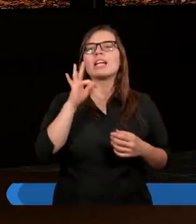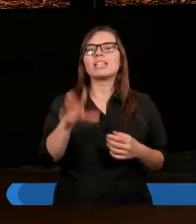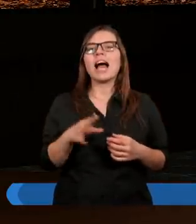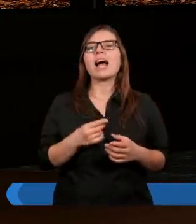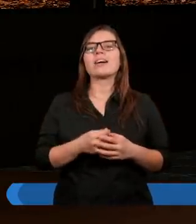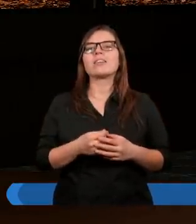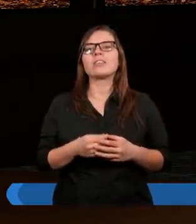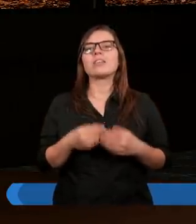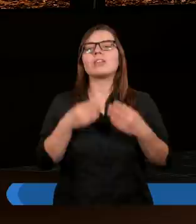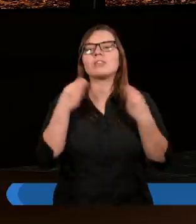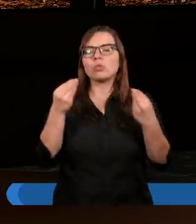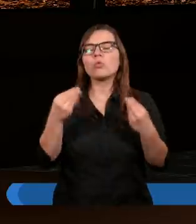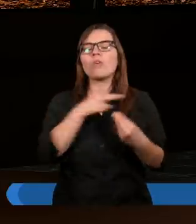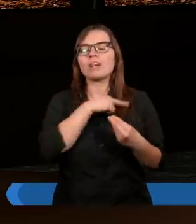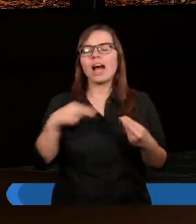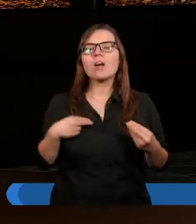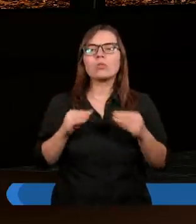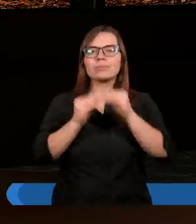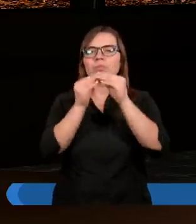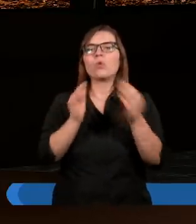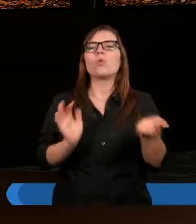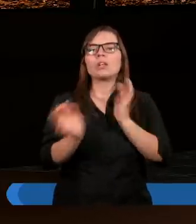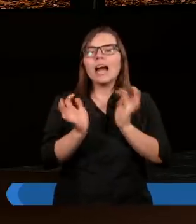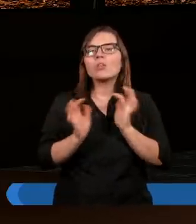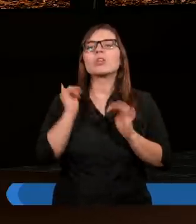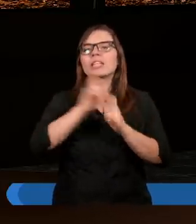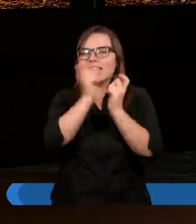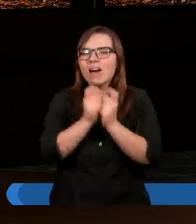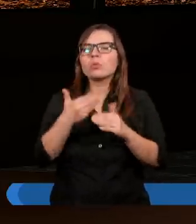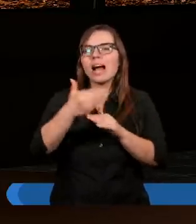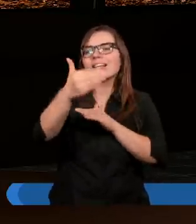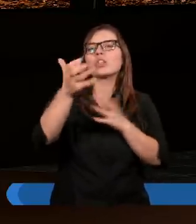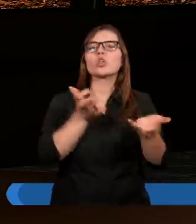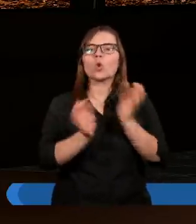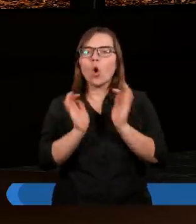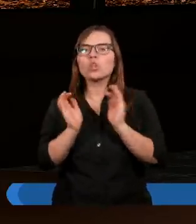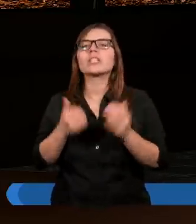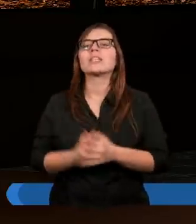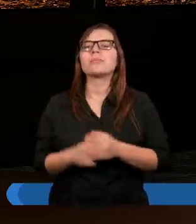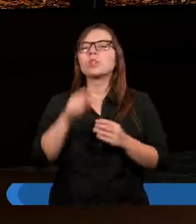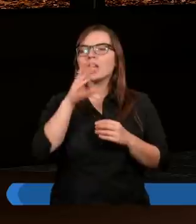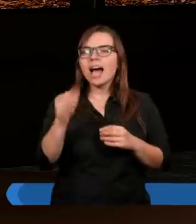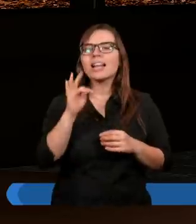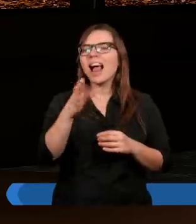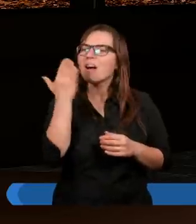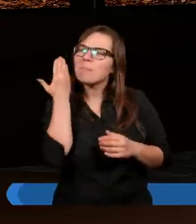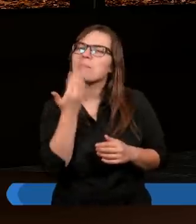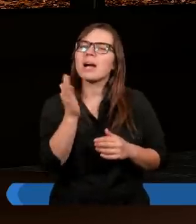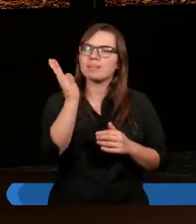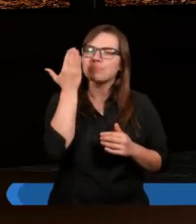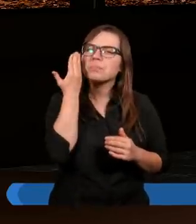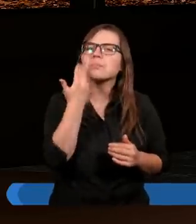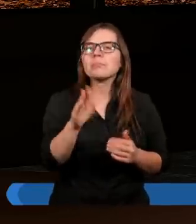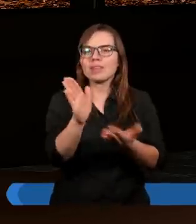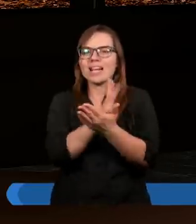cudownie o nas zatroszczyłeś się i cały czas się troszczysz, że tak bardzo Tobie